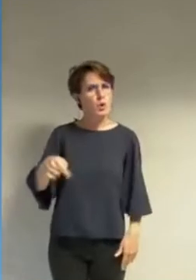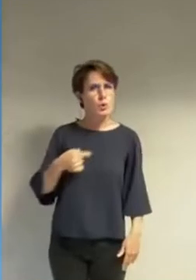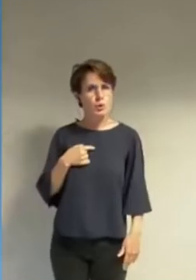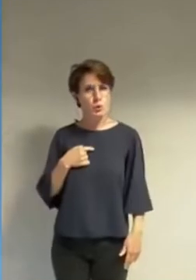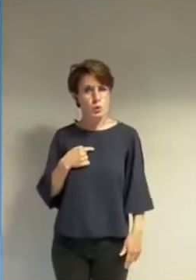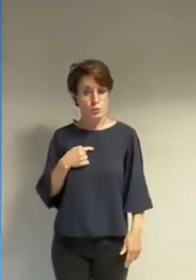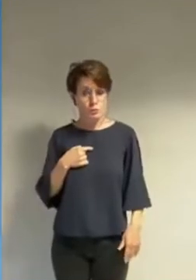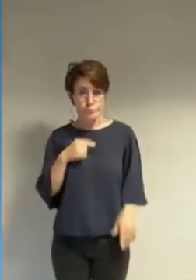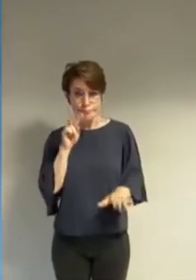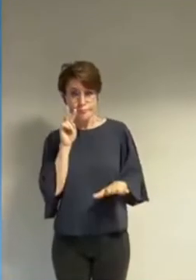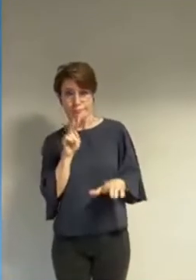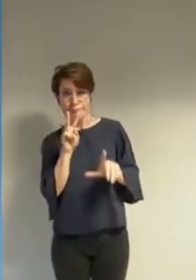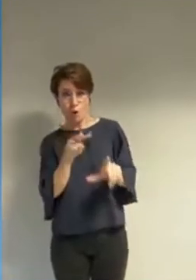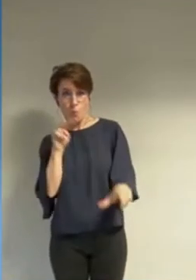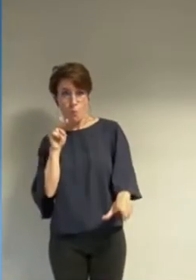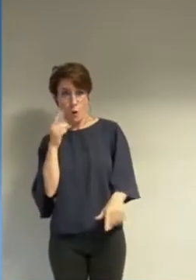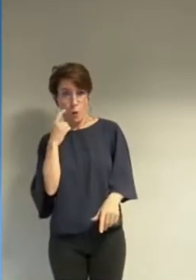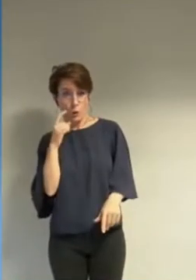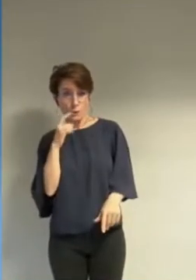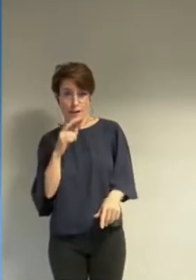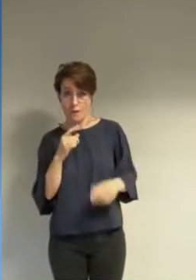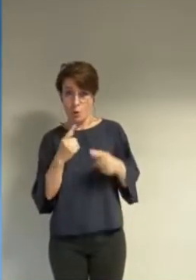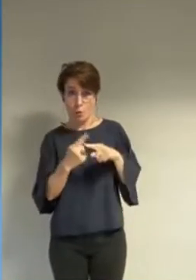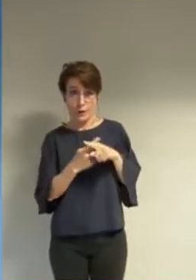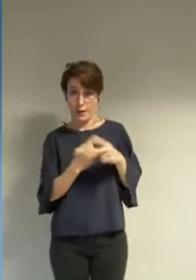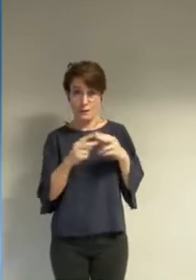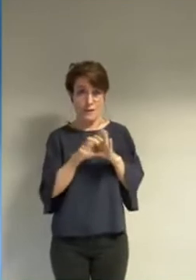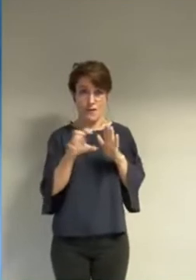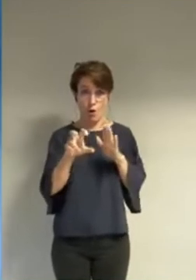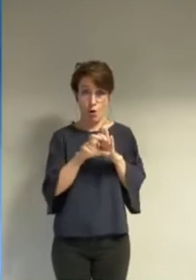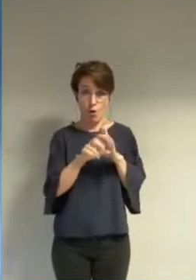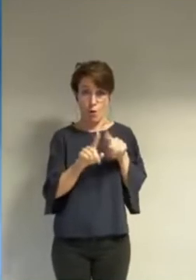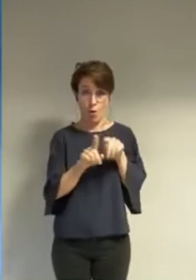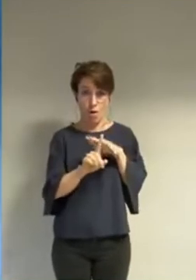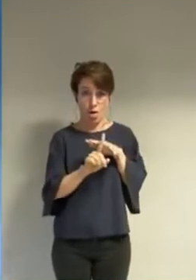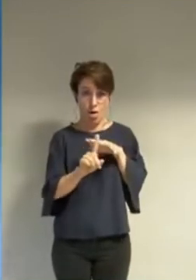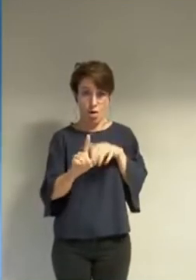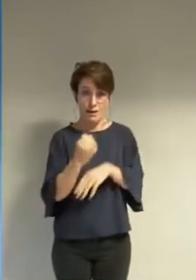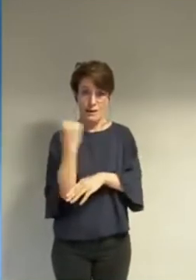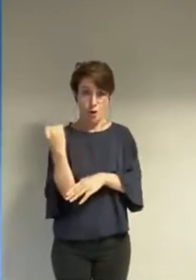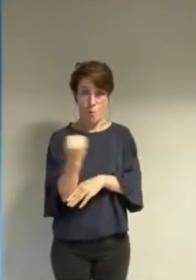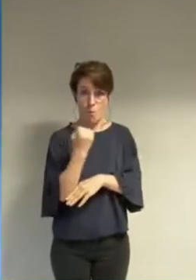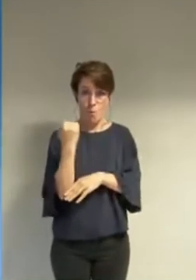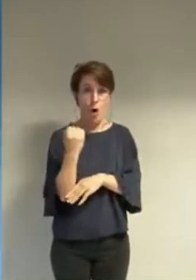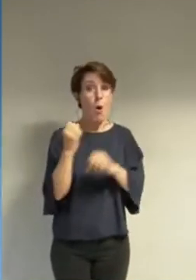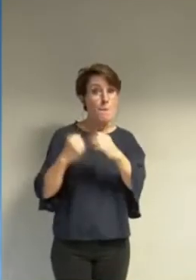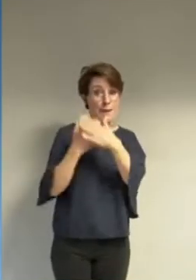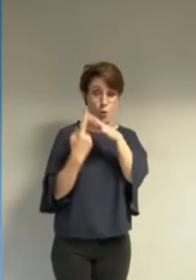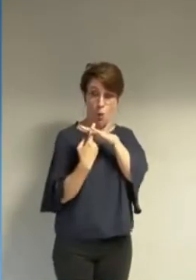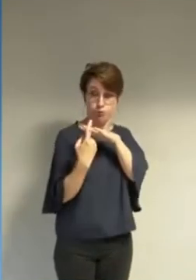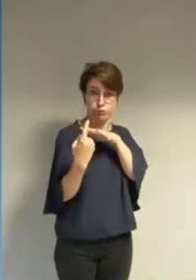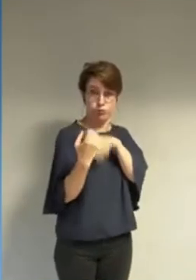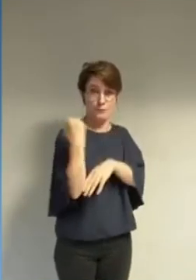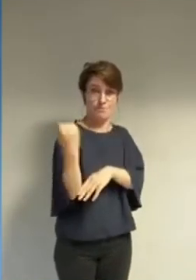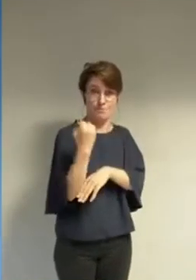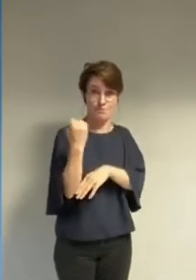impuissant pour l'instant, l'isolement de la ville. L'isolement de la ville dans la métropole, dans le département, dans